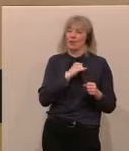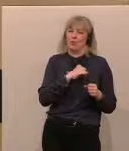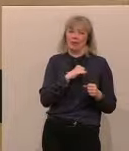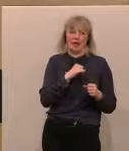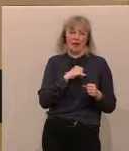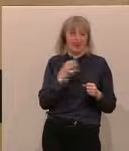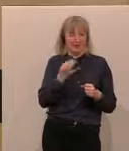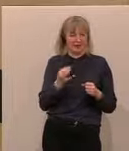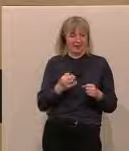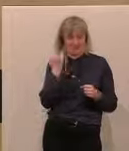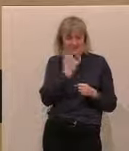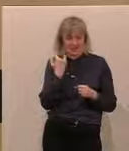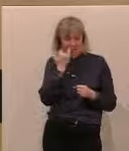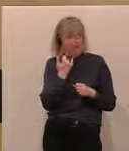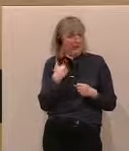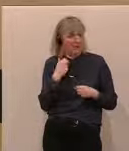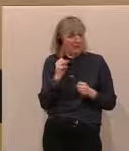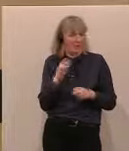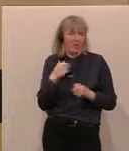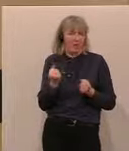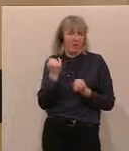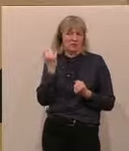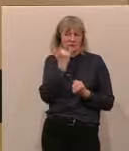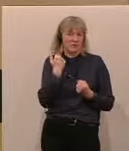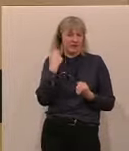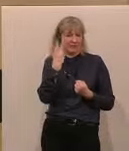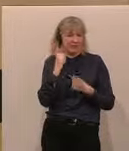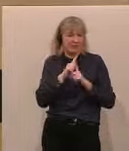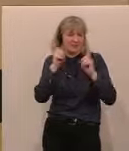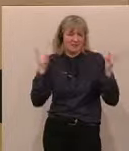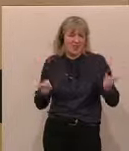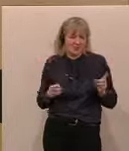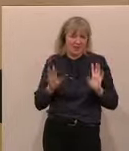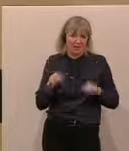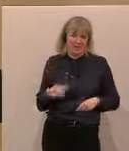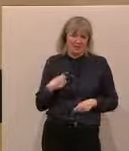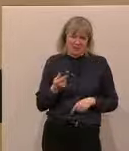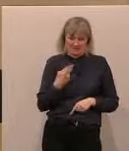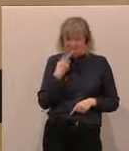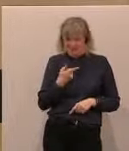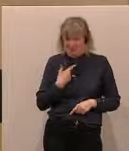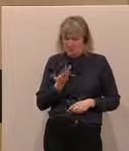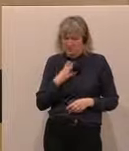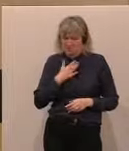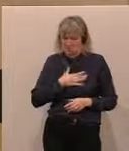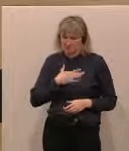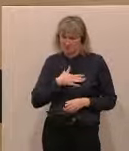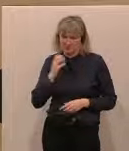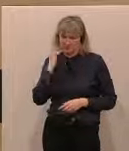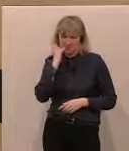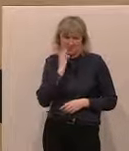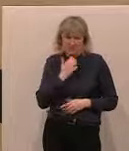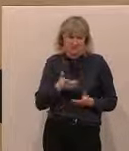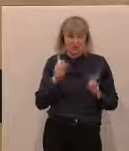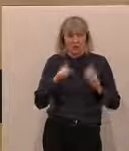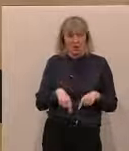sind. Also ich verstehe unter politischer Satire was anderes. Ich finde diese Sticker einigermaßen widerwärtig und rassistisch. Man kann sie auch als